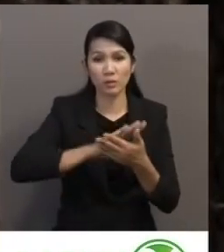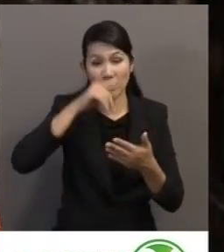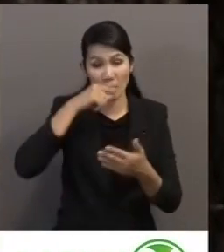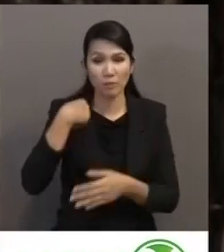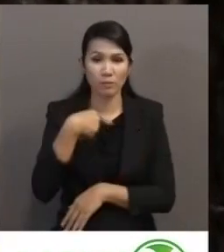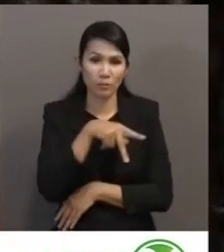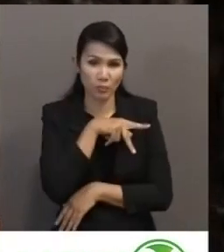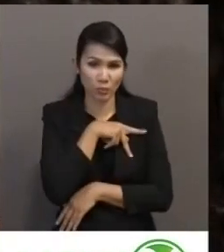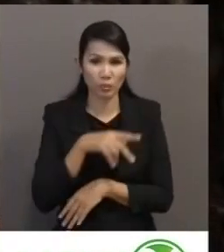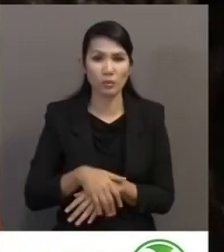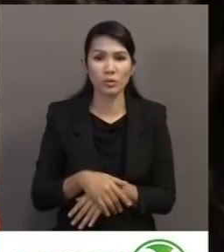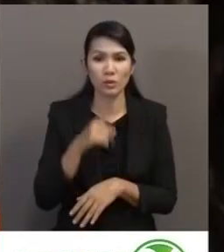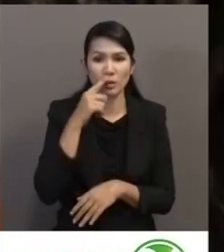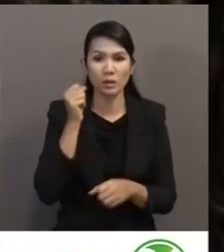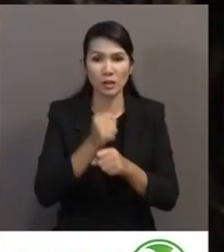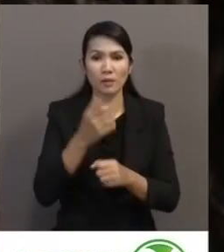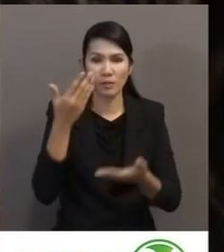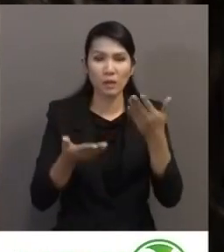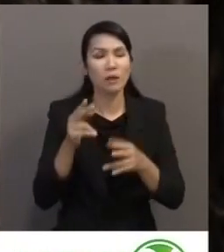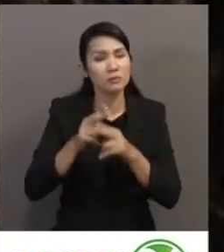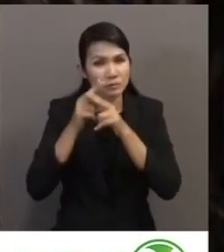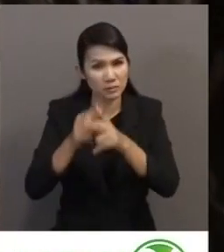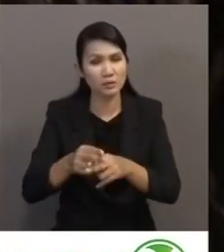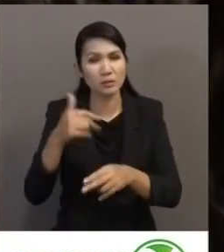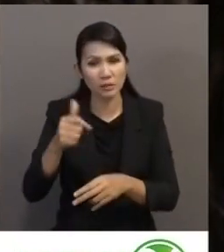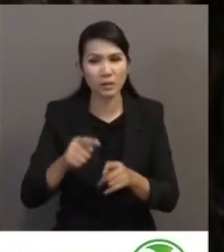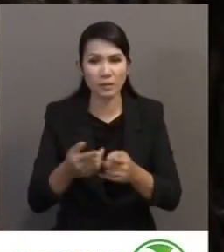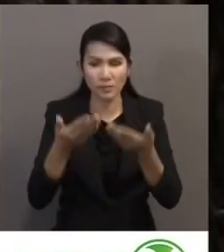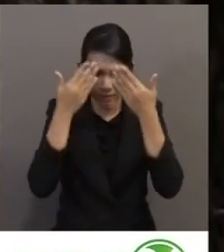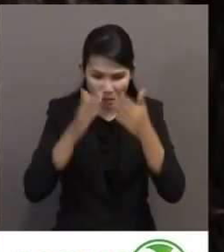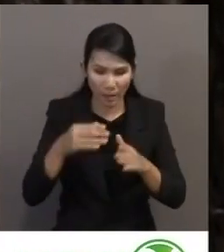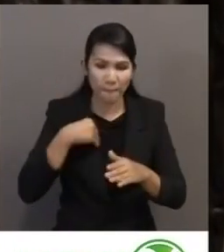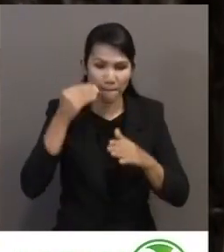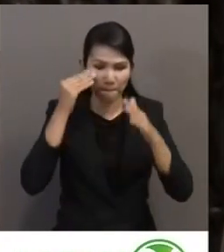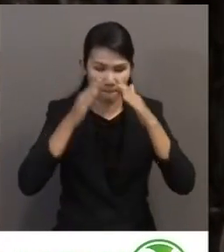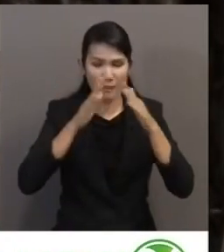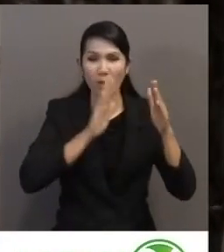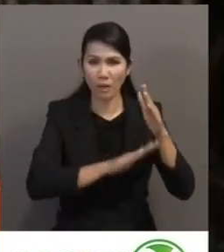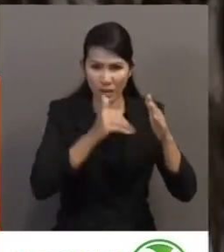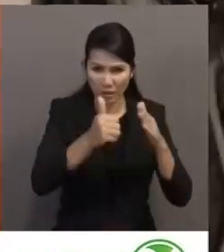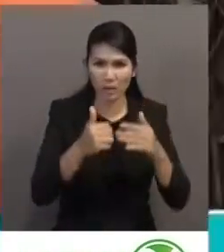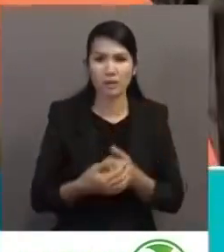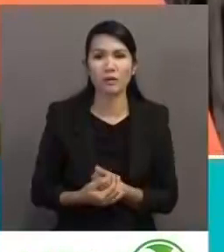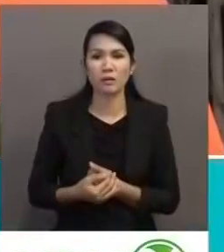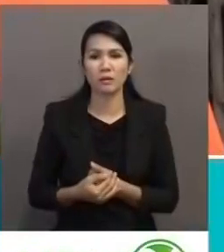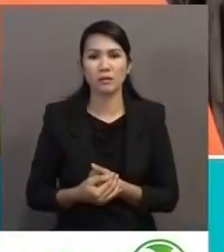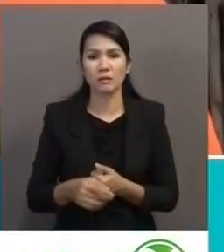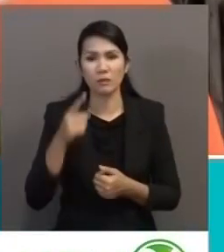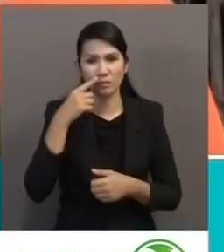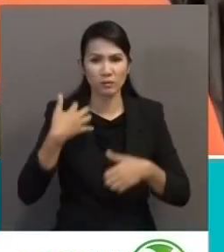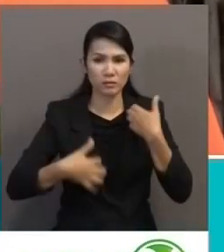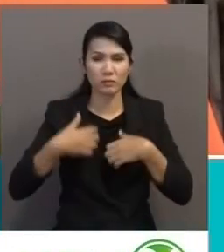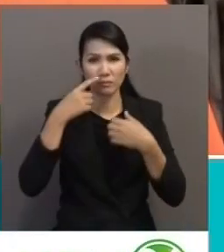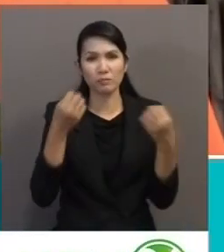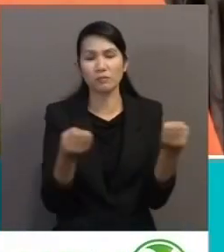ธถ้าคุณจะทำอะไรคุณทำที่บ้านคุณก็ได้คุณจะละหมาดหรือคุณจะทำอะไรก็ที่บ้านคุณก็ได้มันจะไม่เดือดร้อนชาวบ้าน